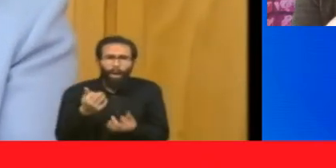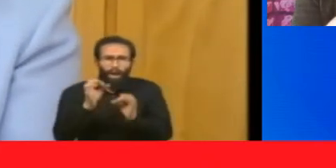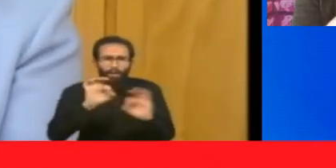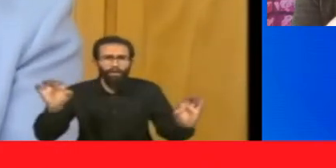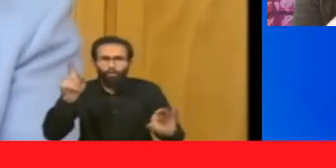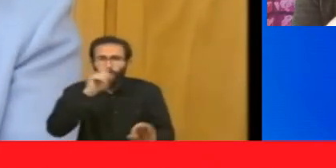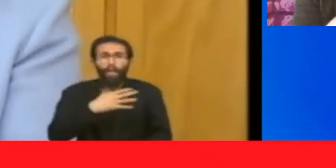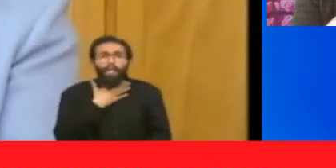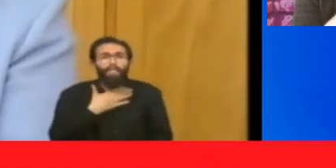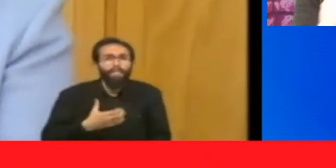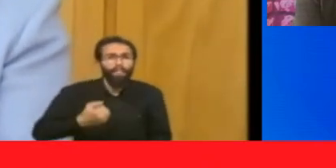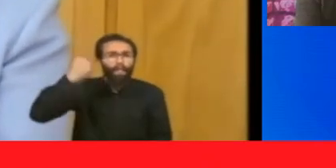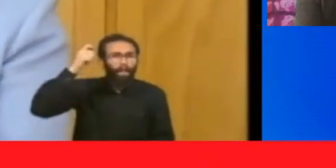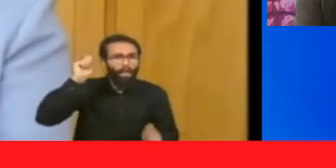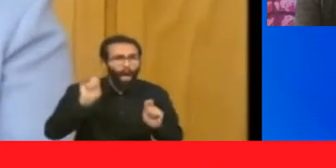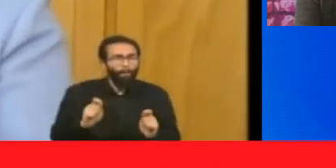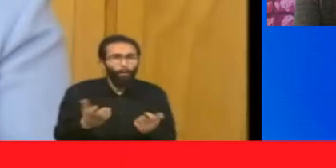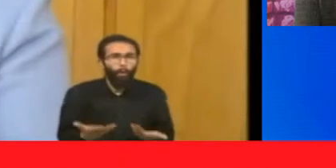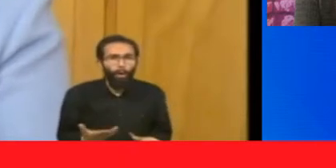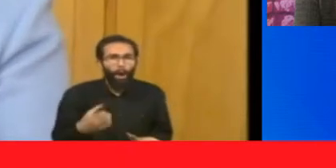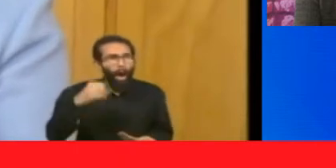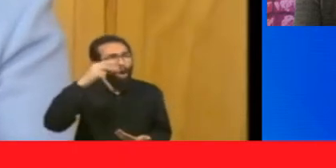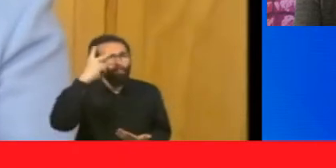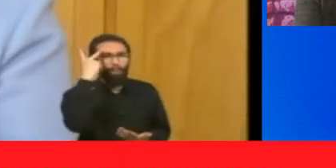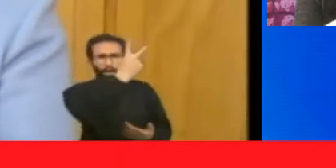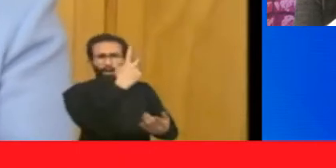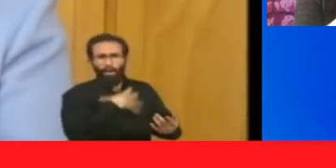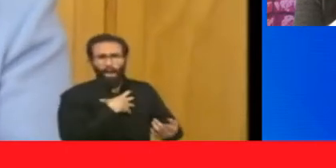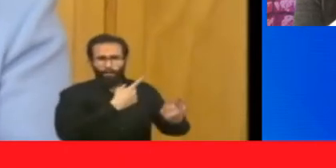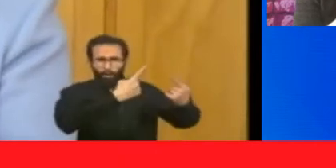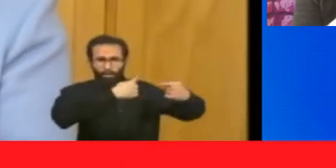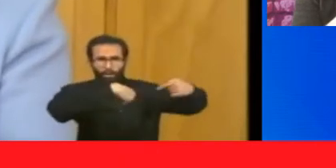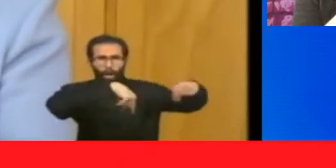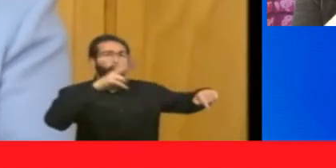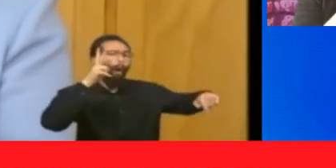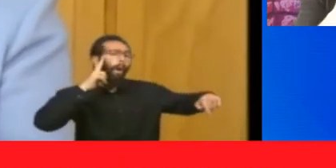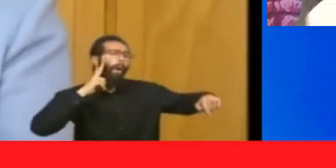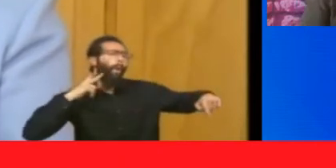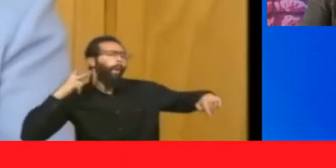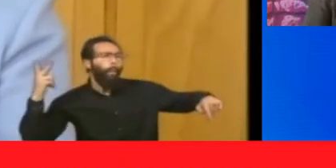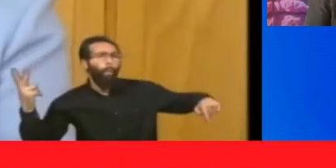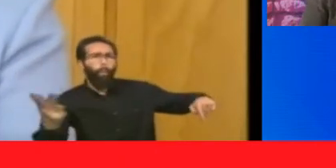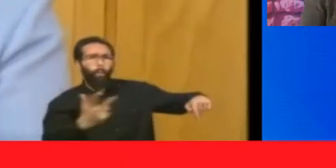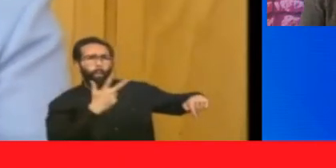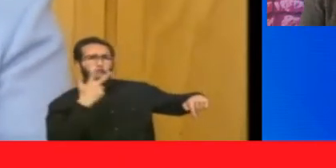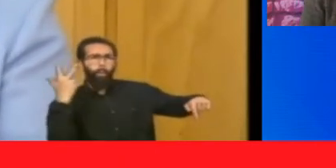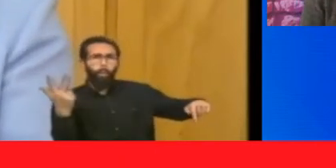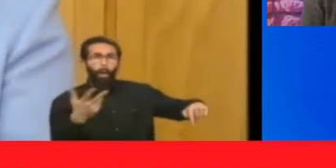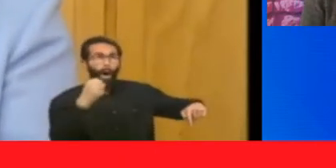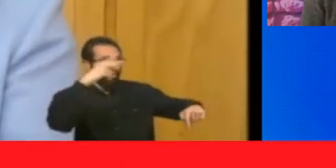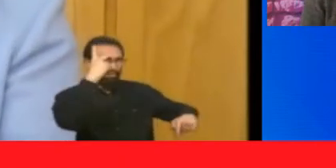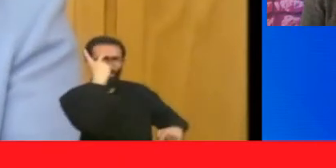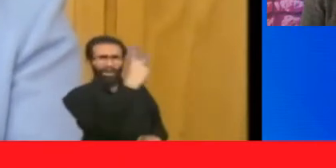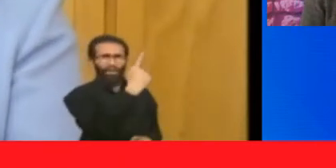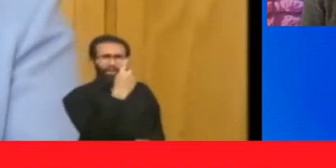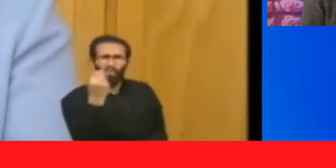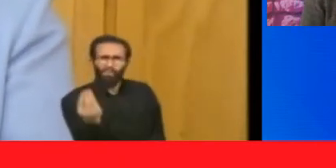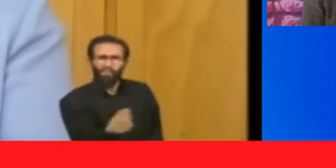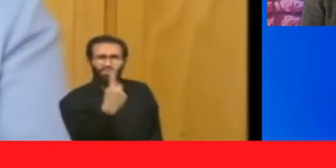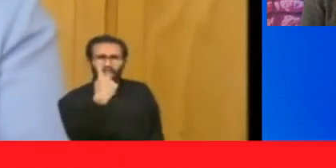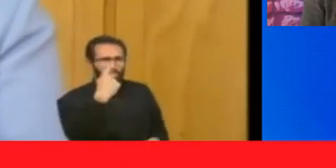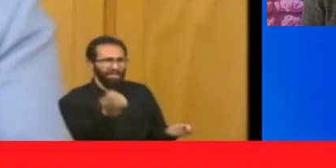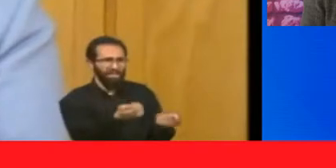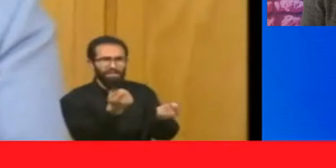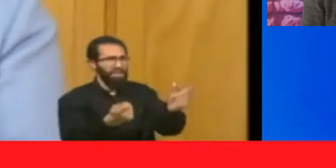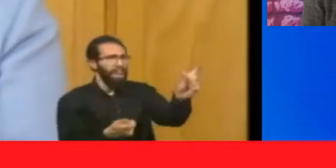zenginlik içerisinde yaşamaktadır. AKP'nin bir büro memuru milyoner oluyorsa, ihale